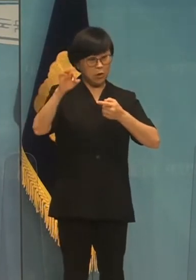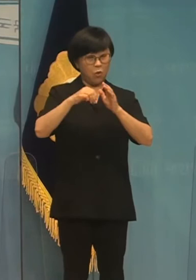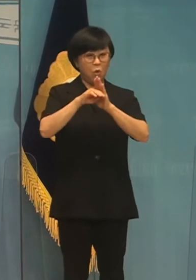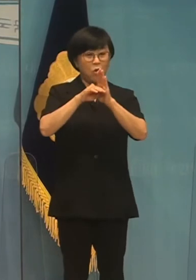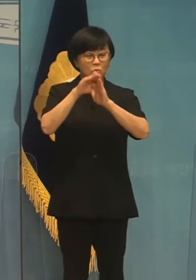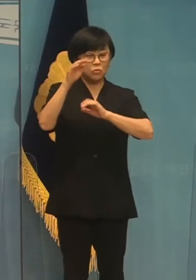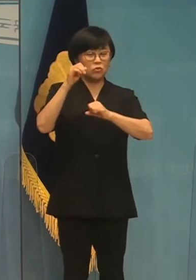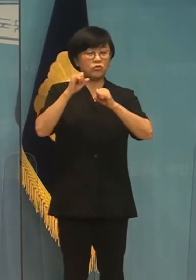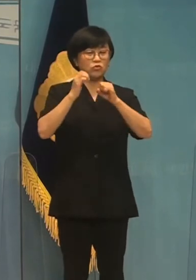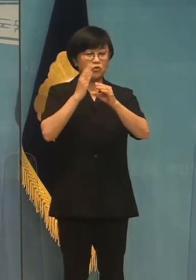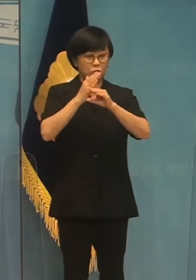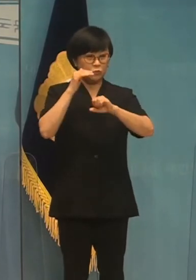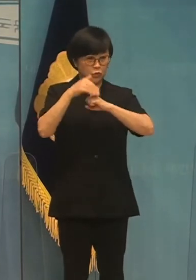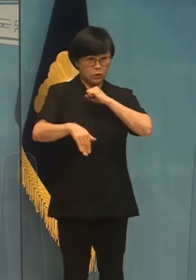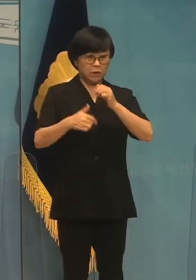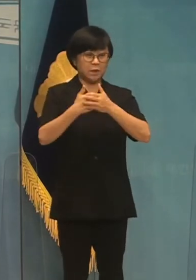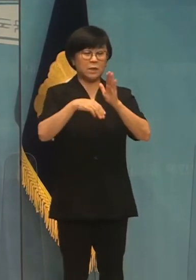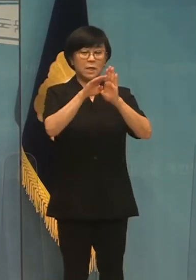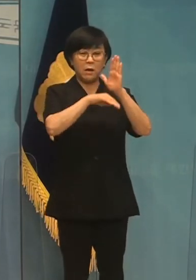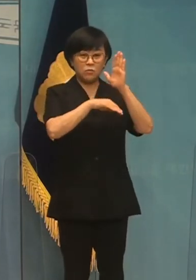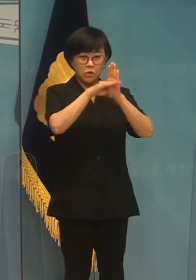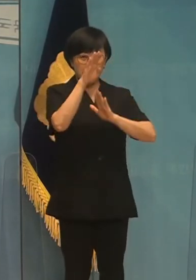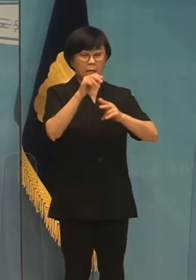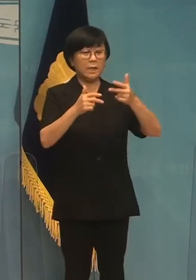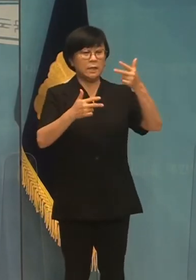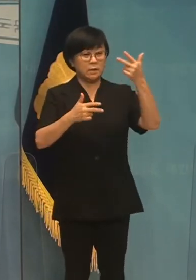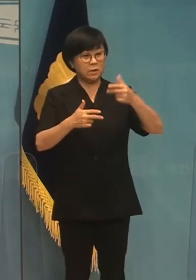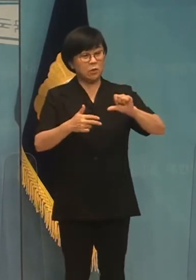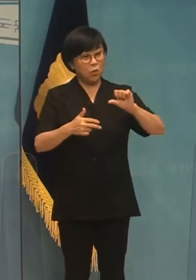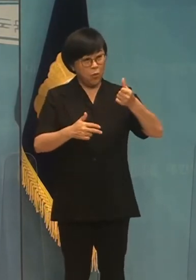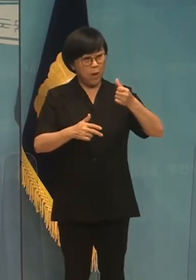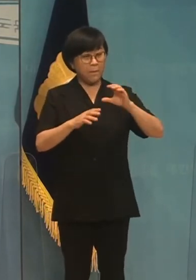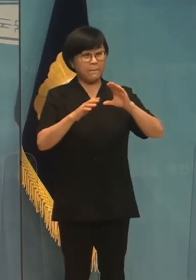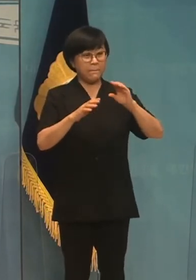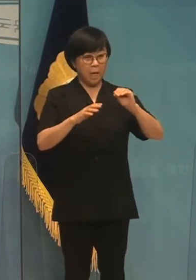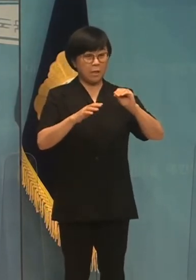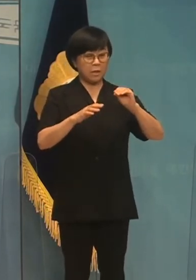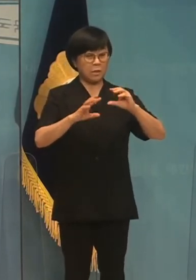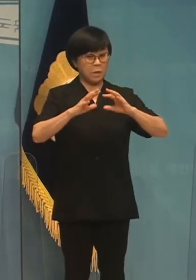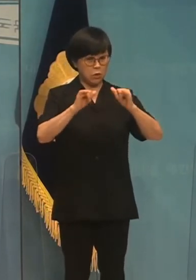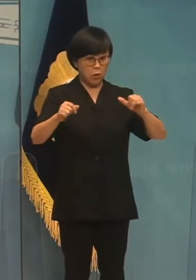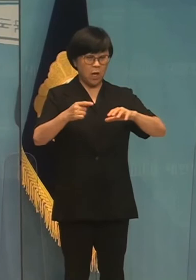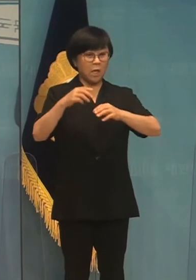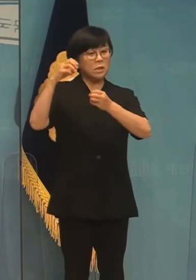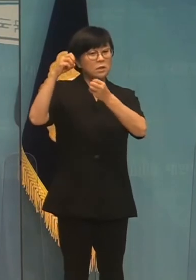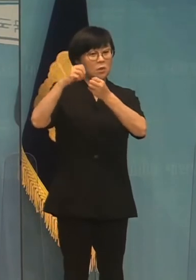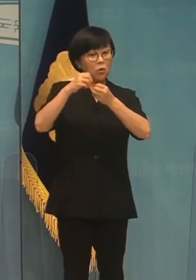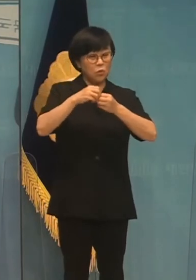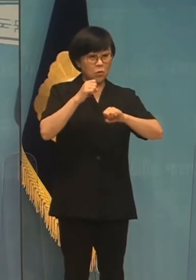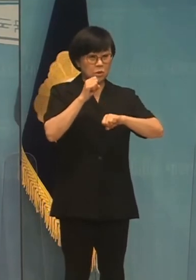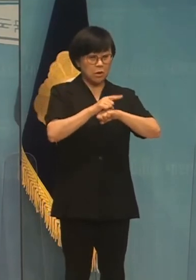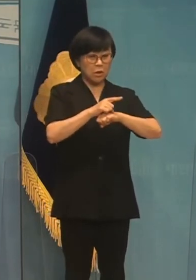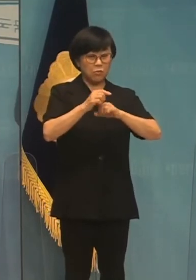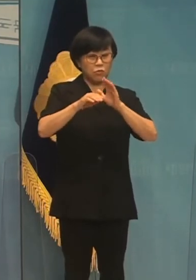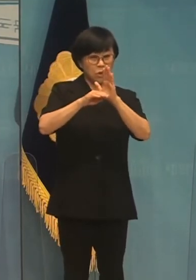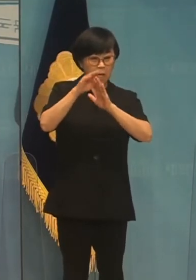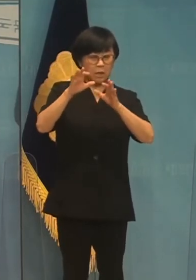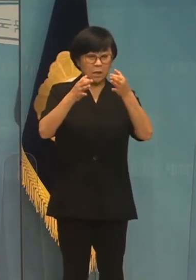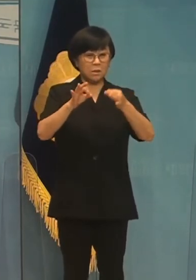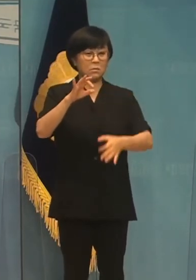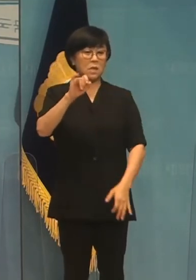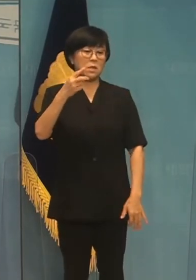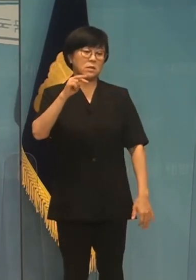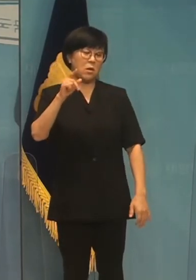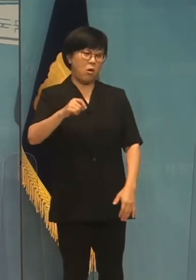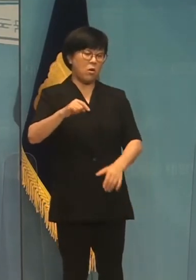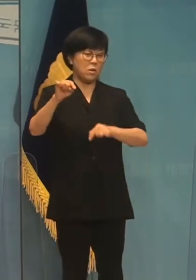종북 주사파는 남북한 7,500만 전체 우리 민족의 정통성이 북한